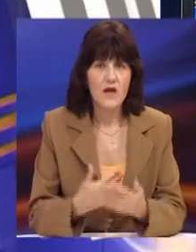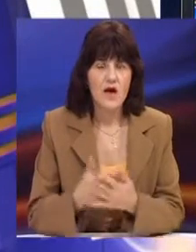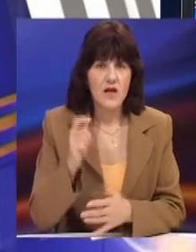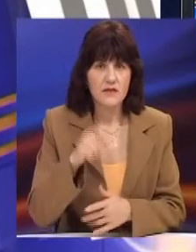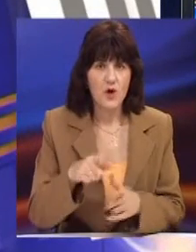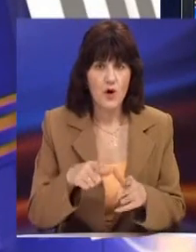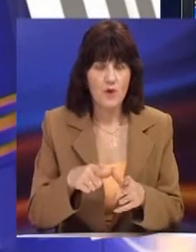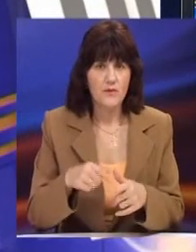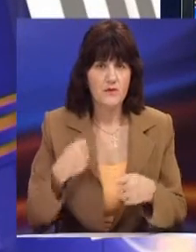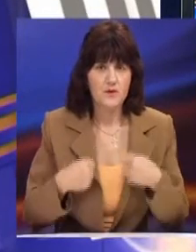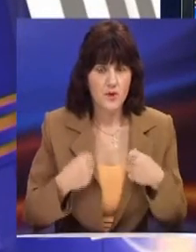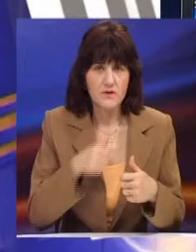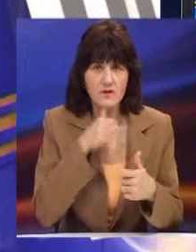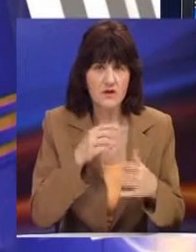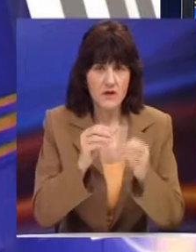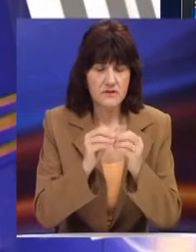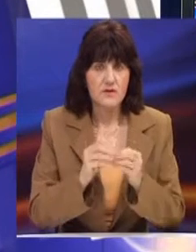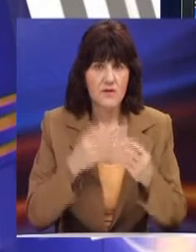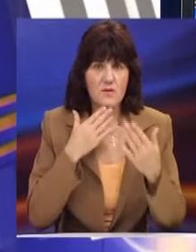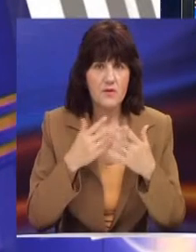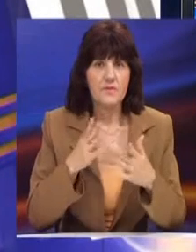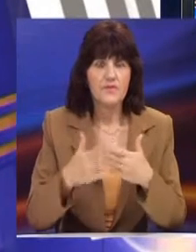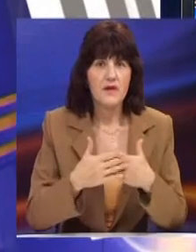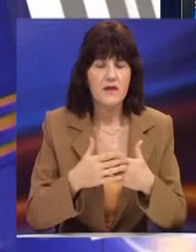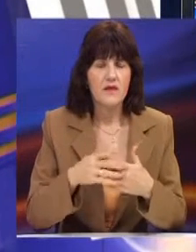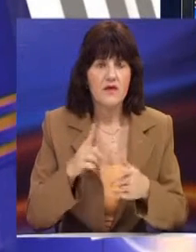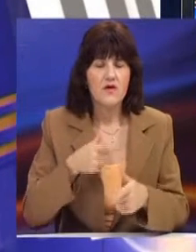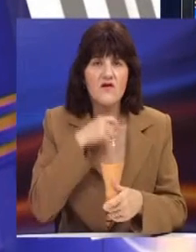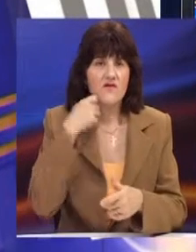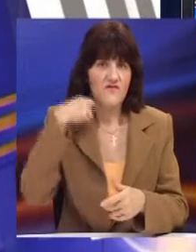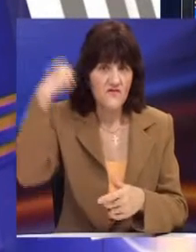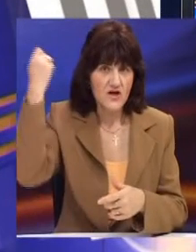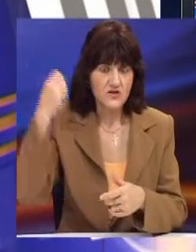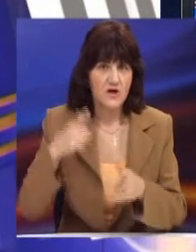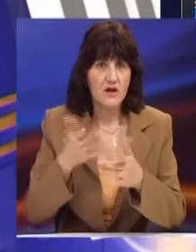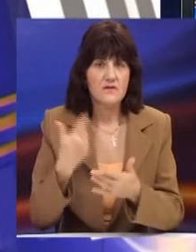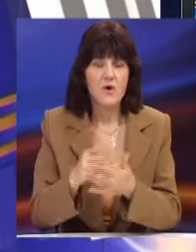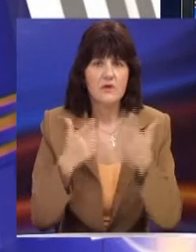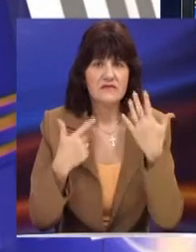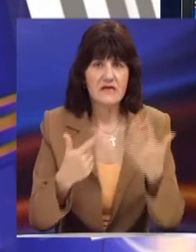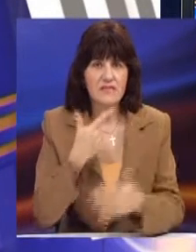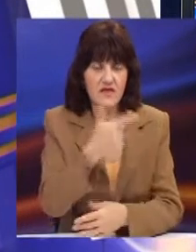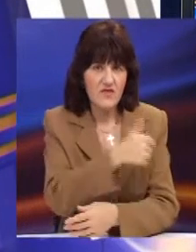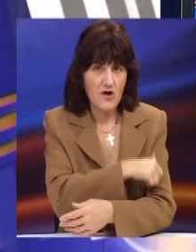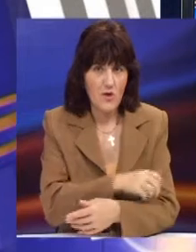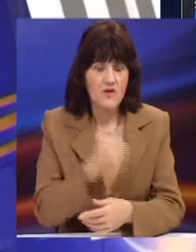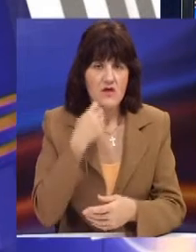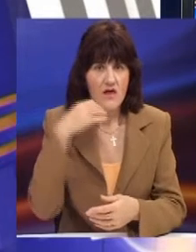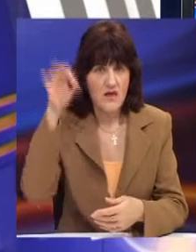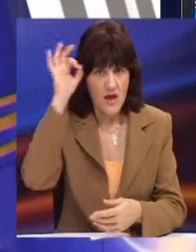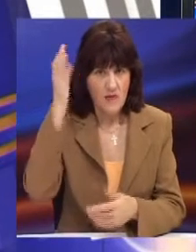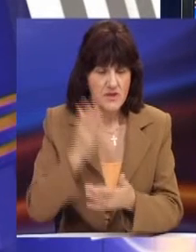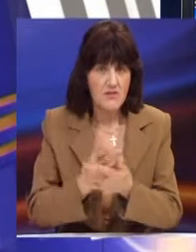Gradski odbor Subnora održao je skup kod spomenika Balada Vešanih povodom 72 godine od kako su nemački fašisti osudili na